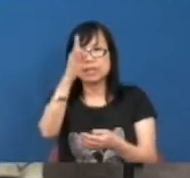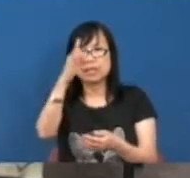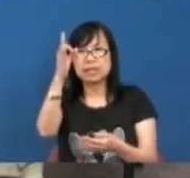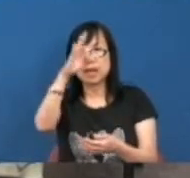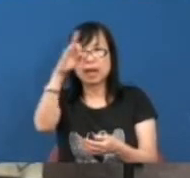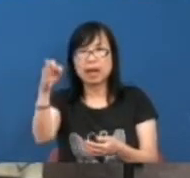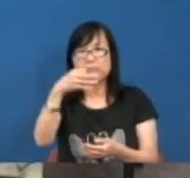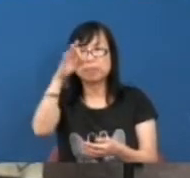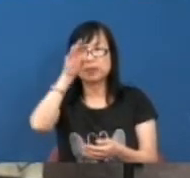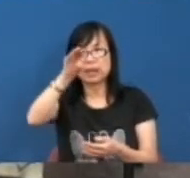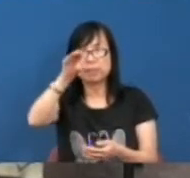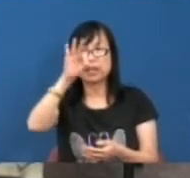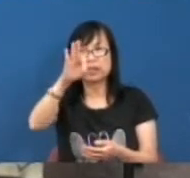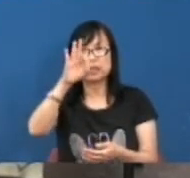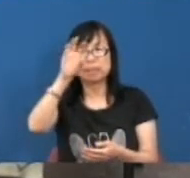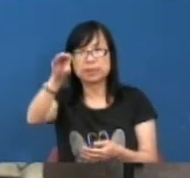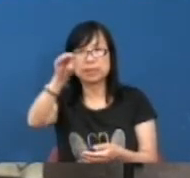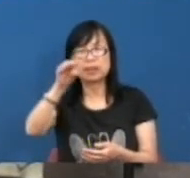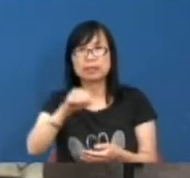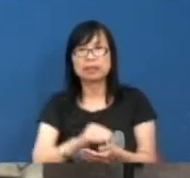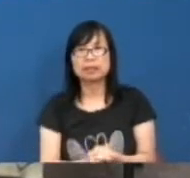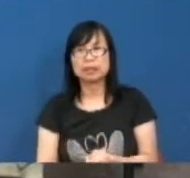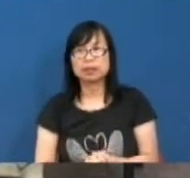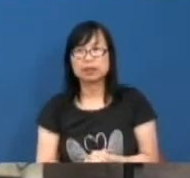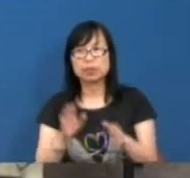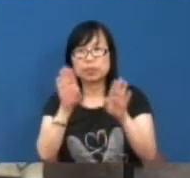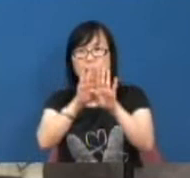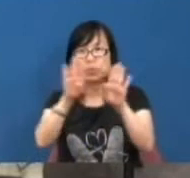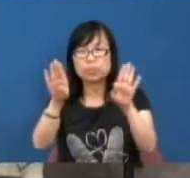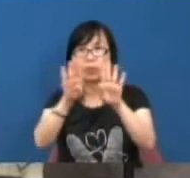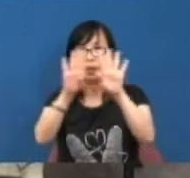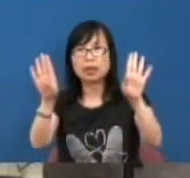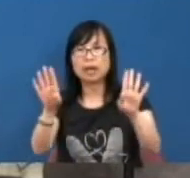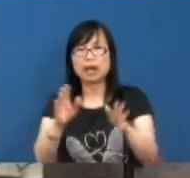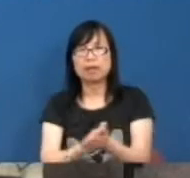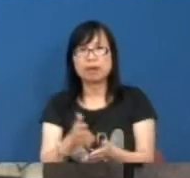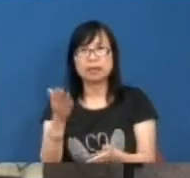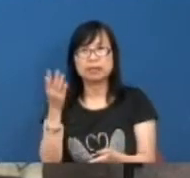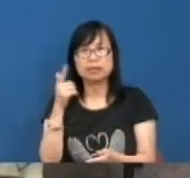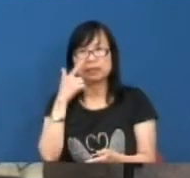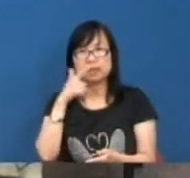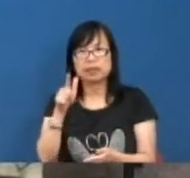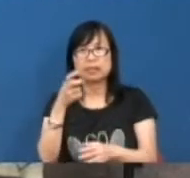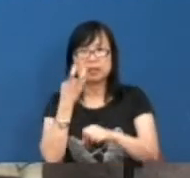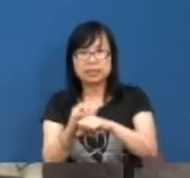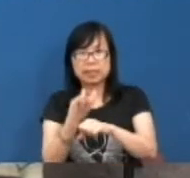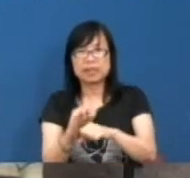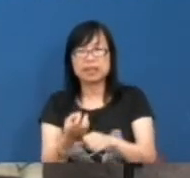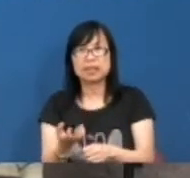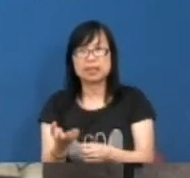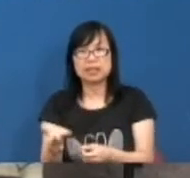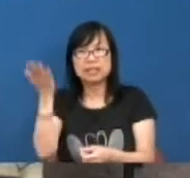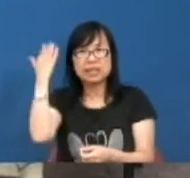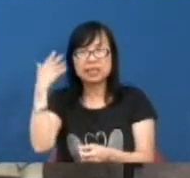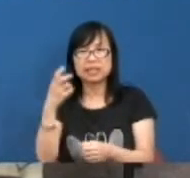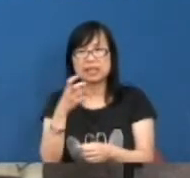個咧開始，跟住咧原來計翻個時間咧，係要由新石器時代開始儲錢咧，每個月儲5000元先至可以買到